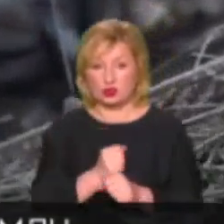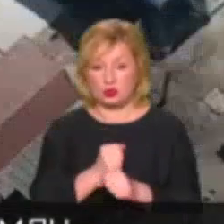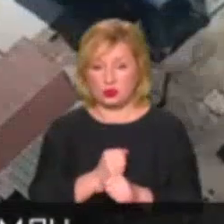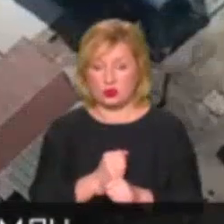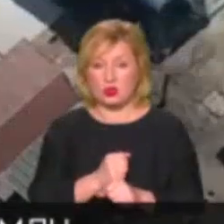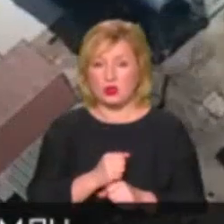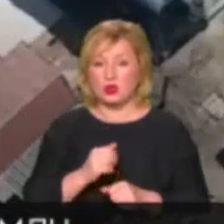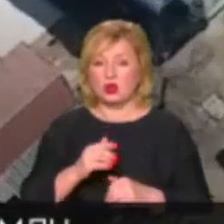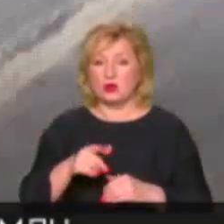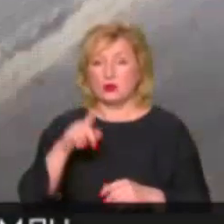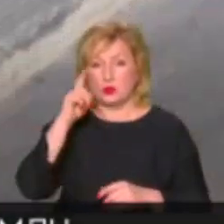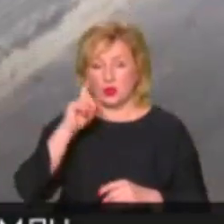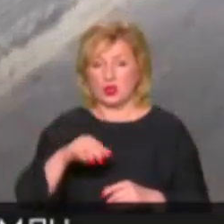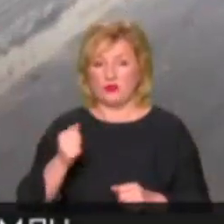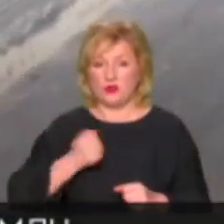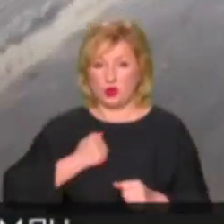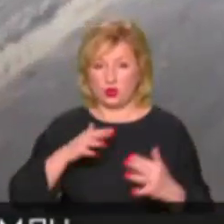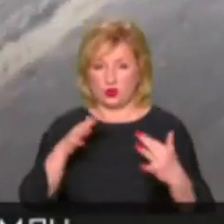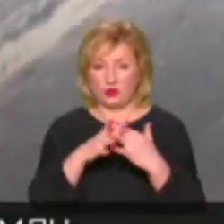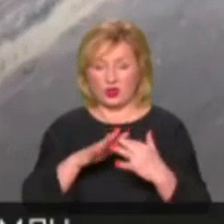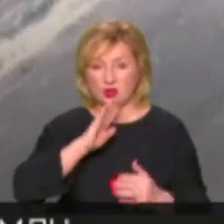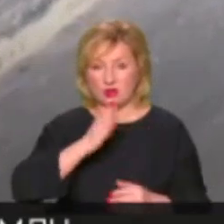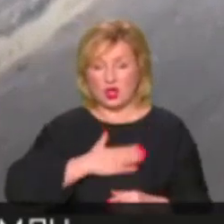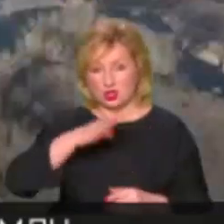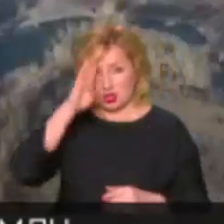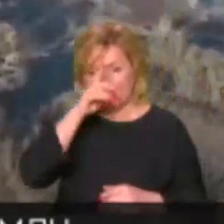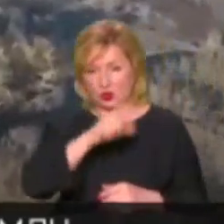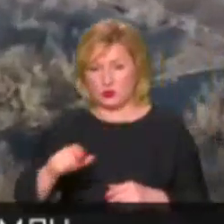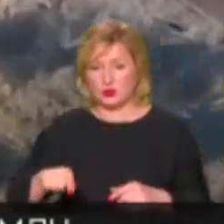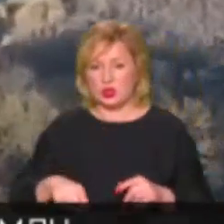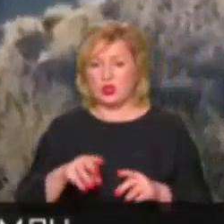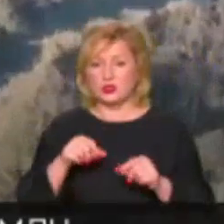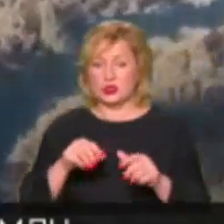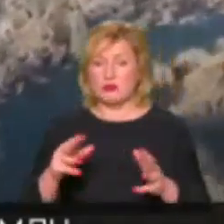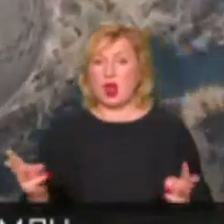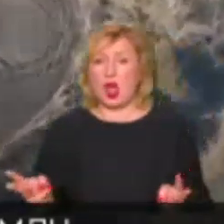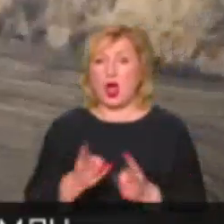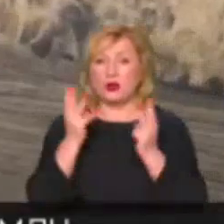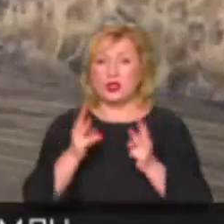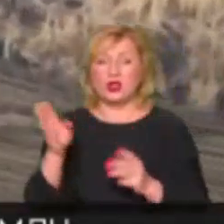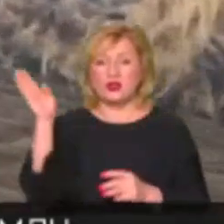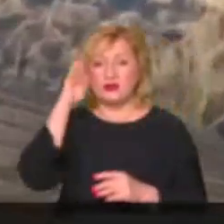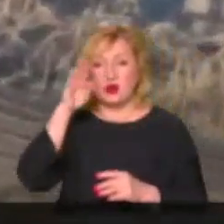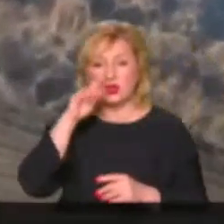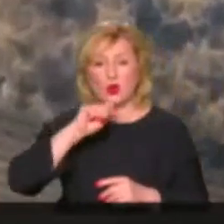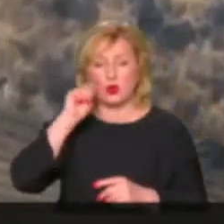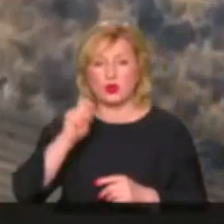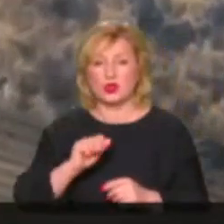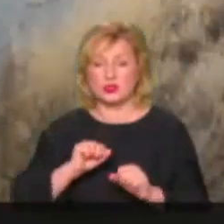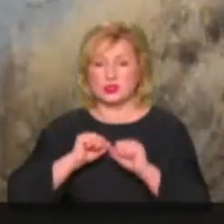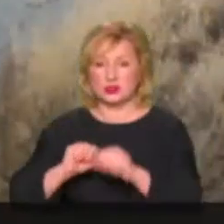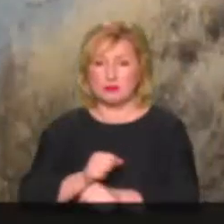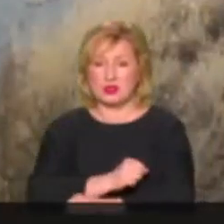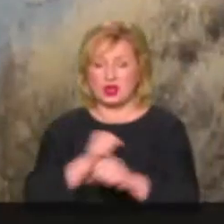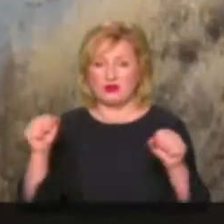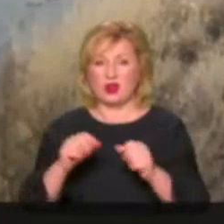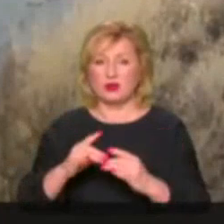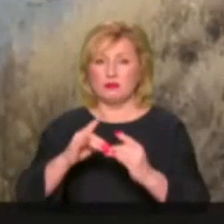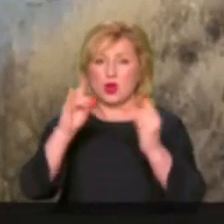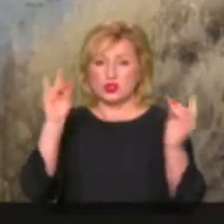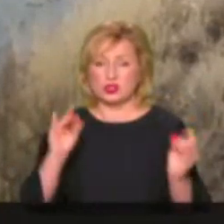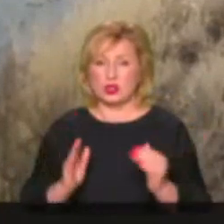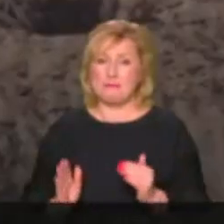війська. Ворог не міг зрозуміти, скільки ж насправді охоронців у Мощуна. Мощун умовно розділений на два